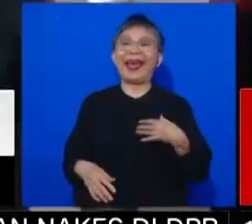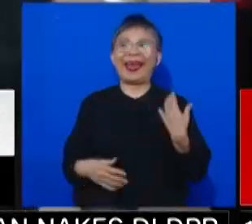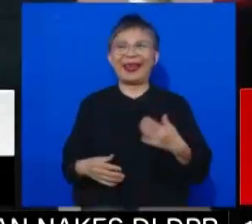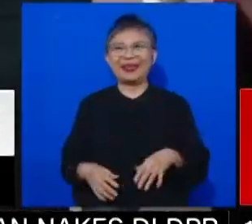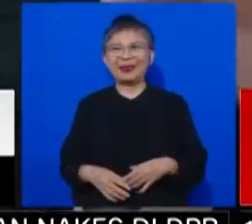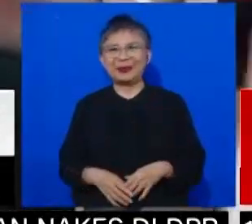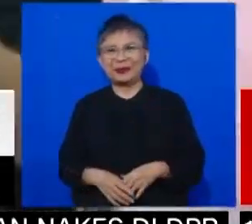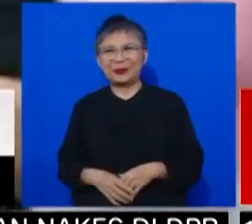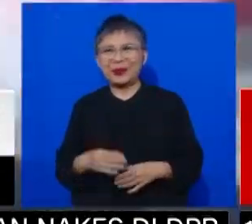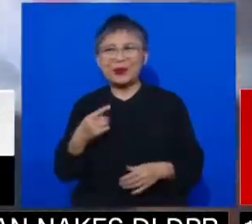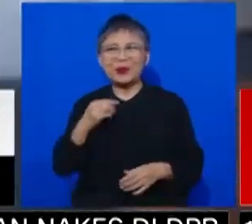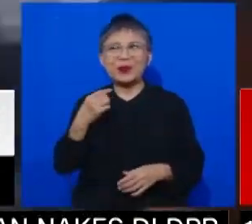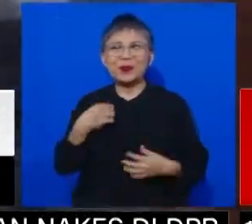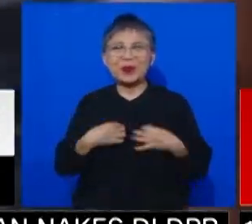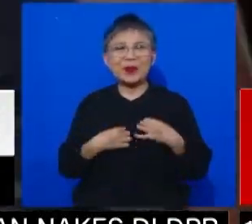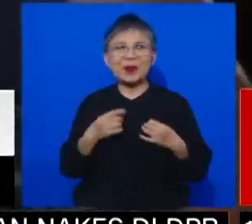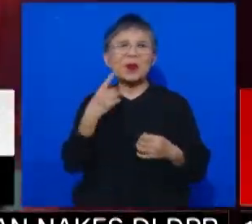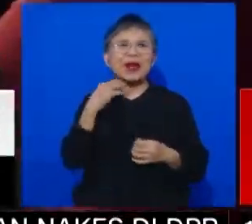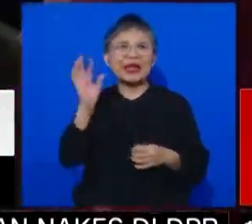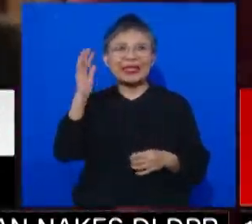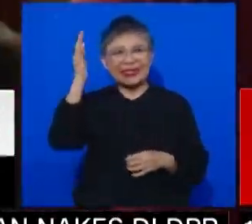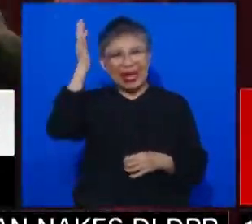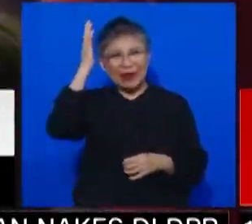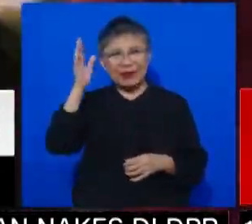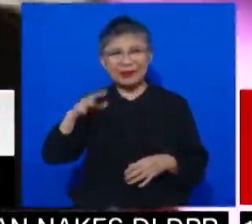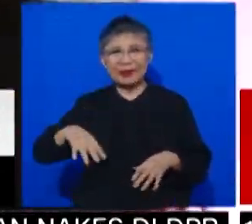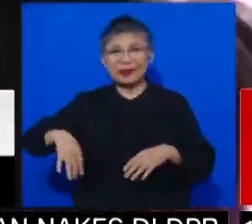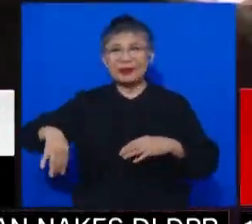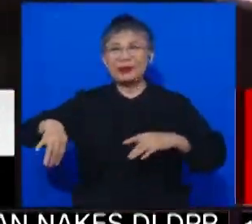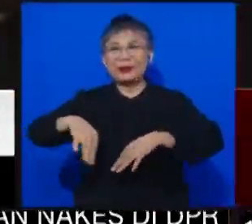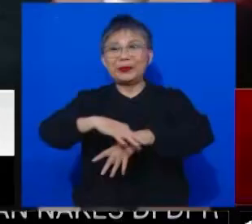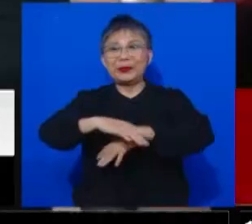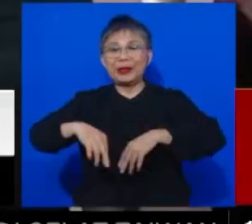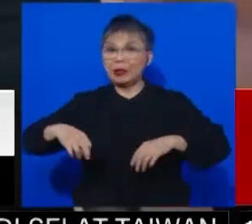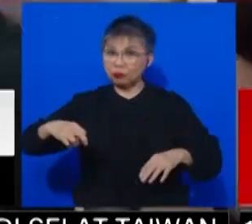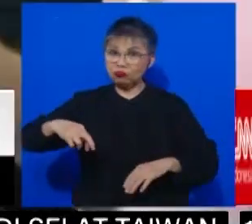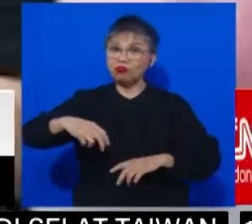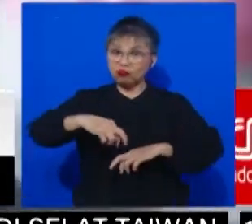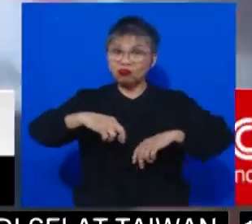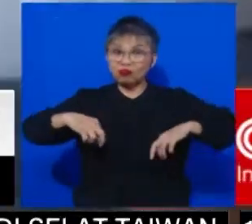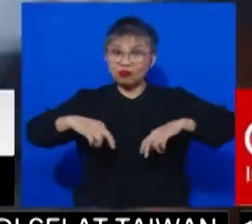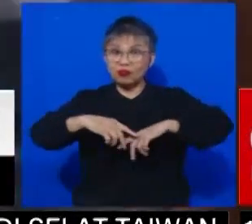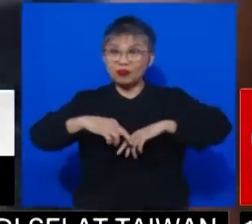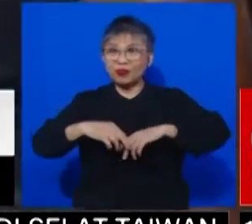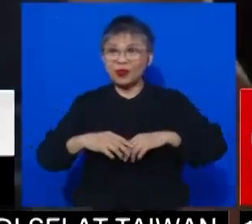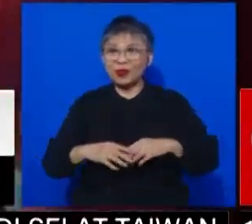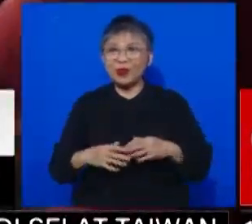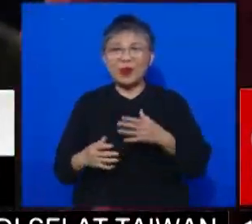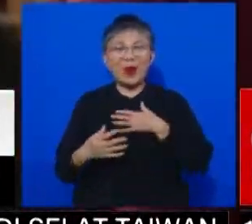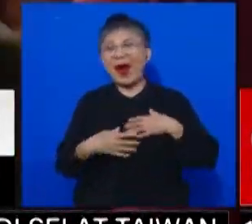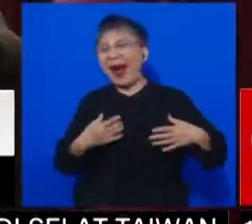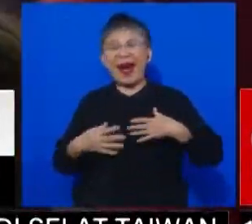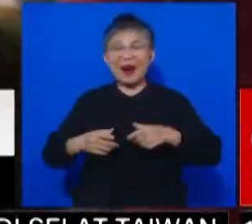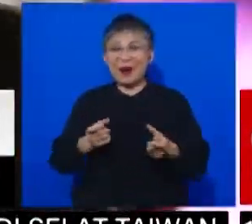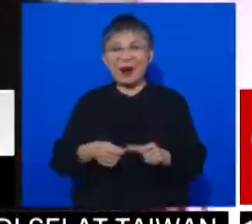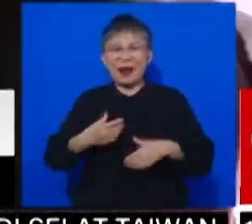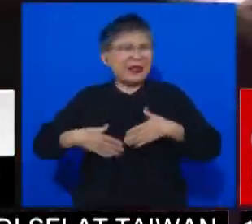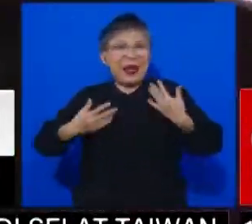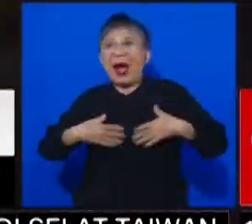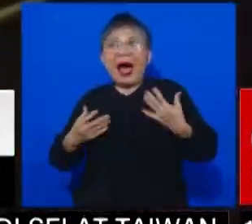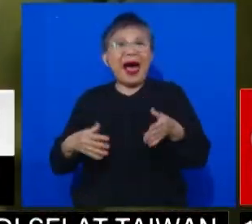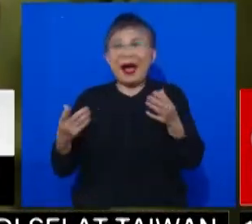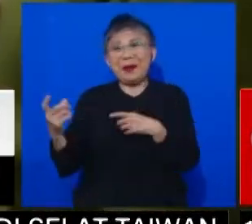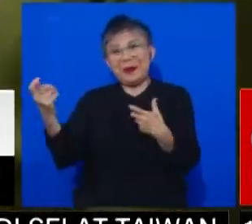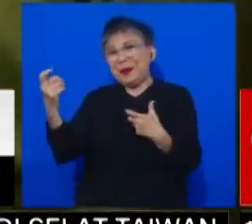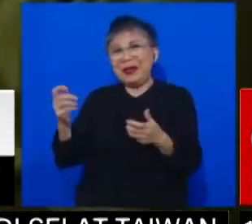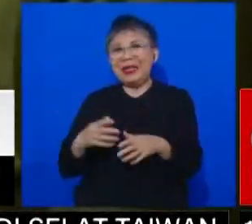panjang berwarna hijau menyusuri jalan Malioboro dengan berjalan kaki. Liburan sama suami, terus kebetulan jalan-jalan di